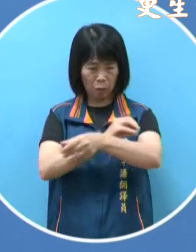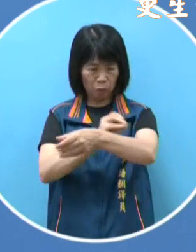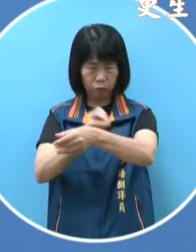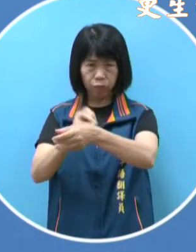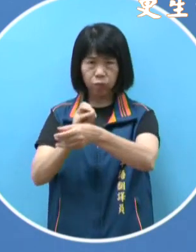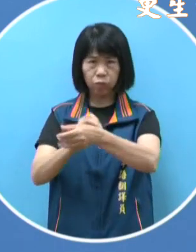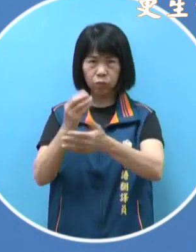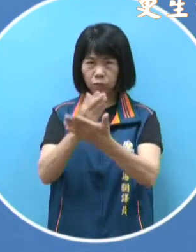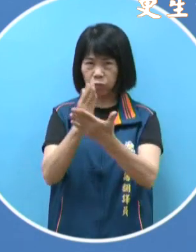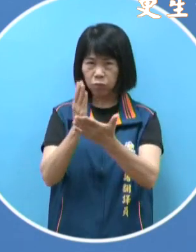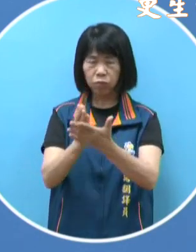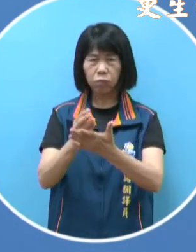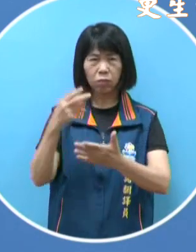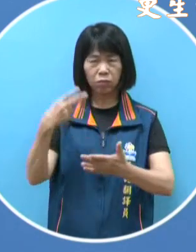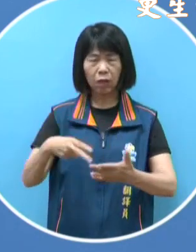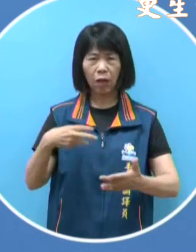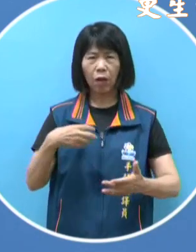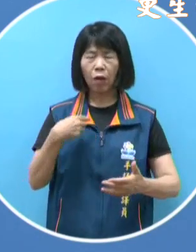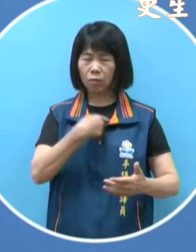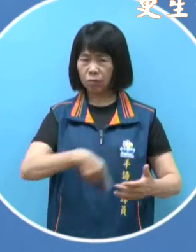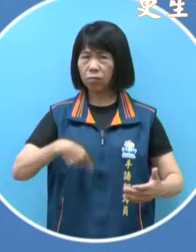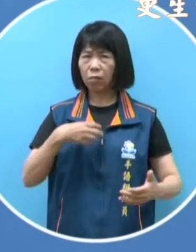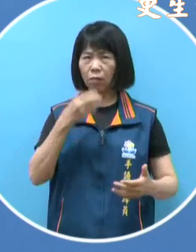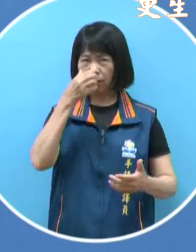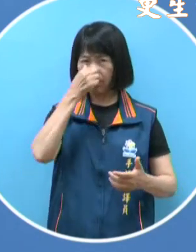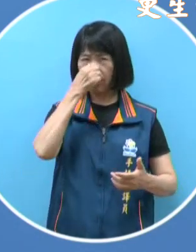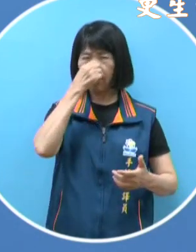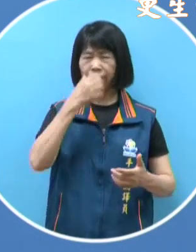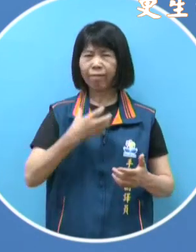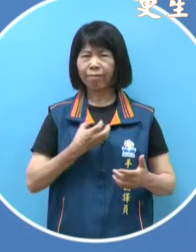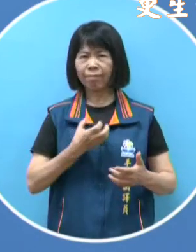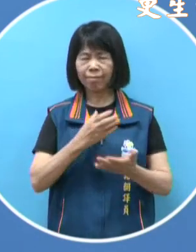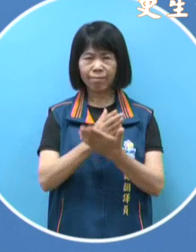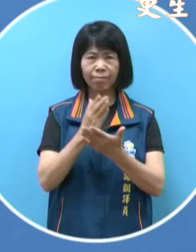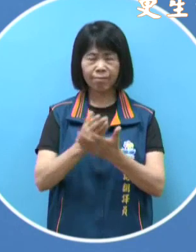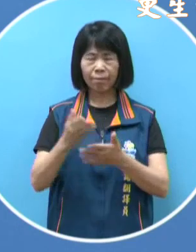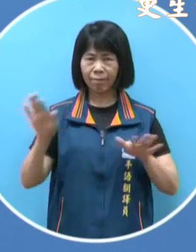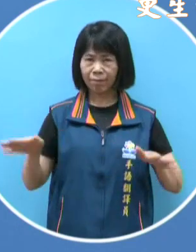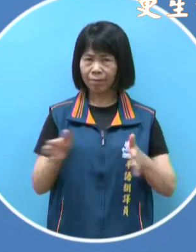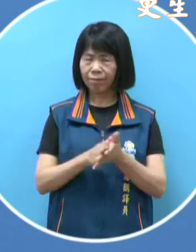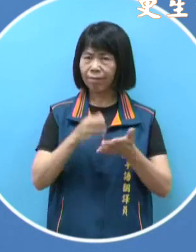异常出现，甚至有胸闷胸痛的时候呢，请赶快送医，